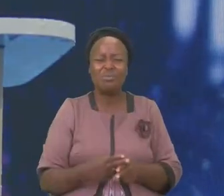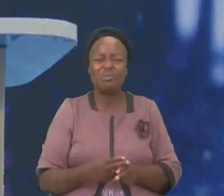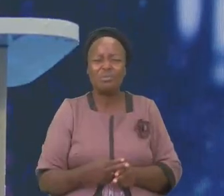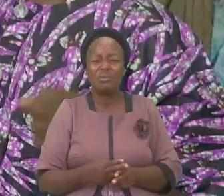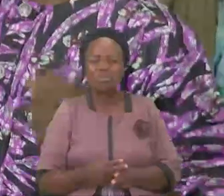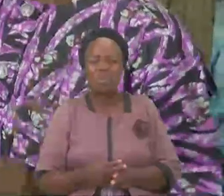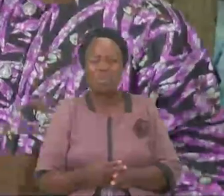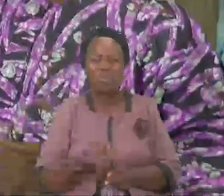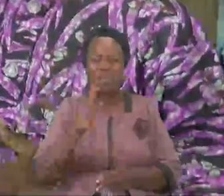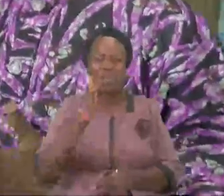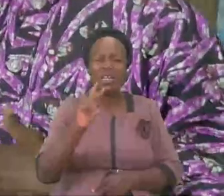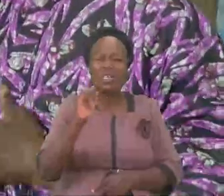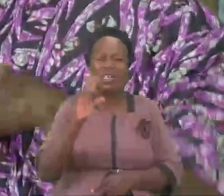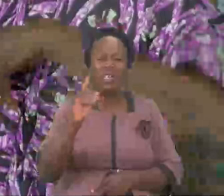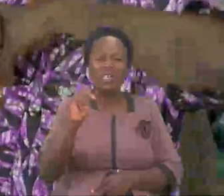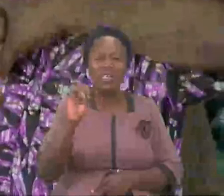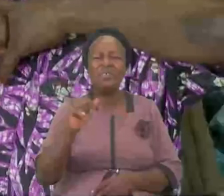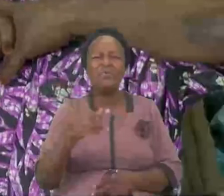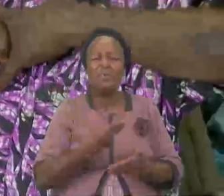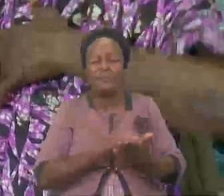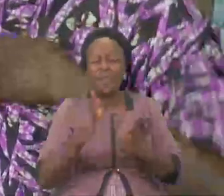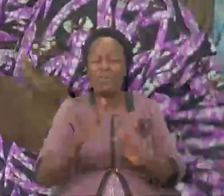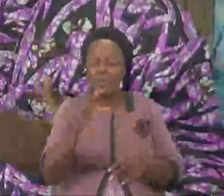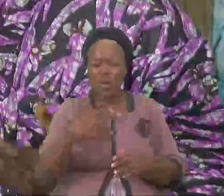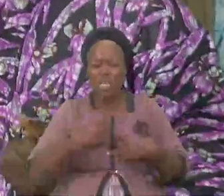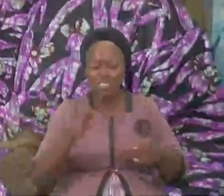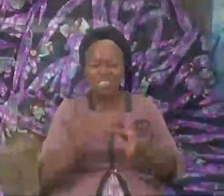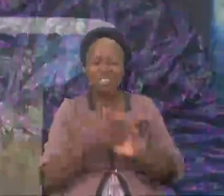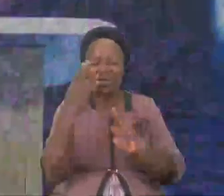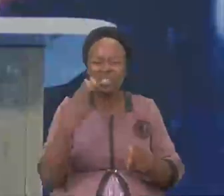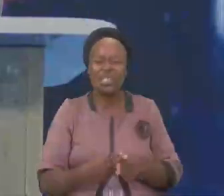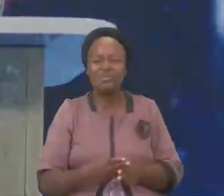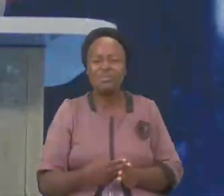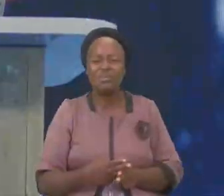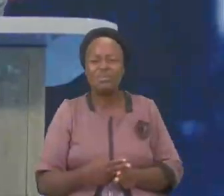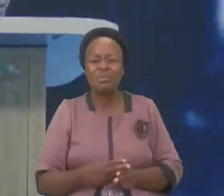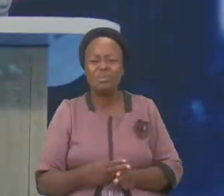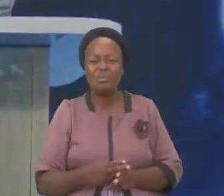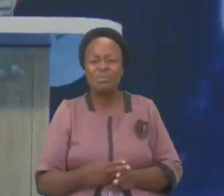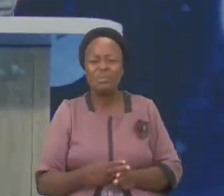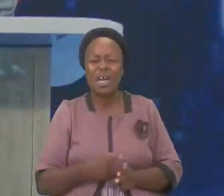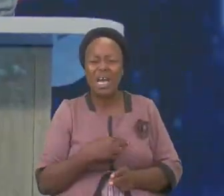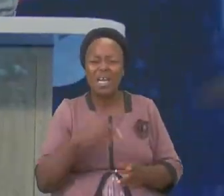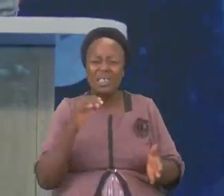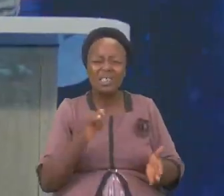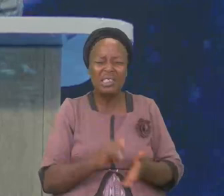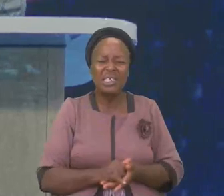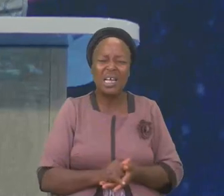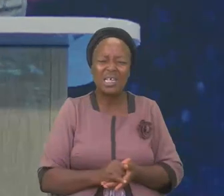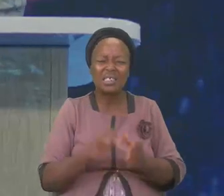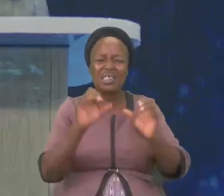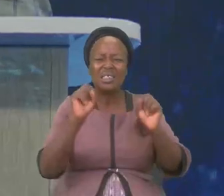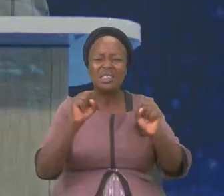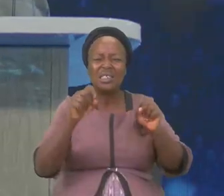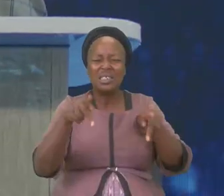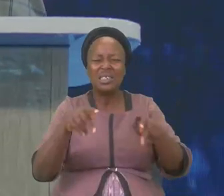Jésus. Problème de rein, tu es guéri au nom de Jésus. Et